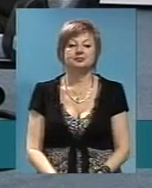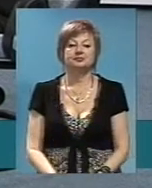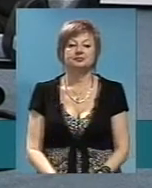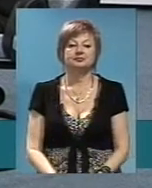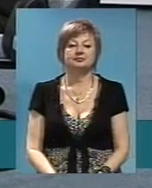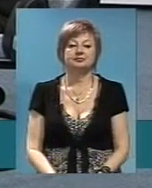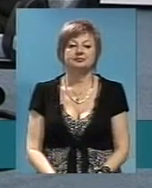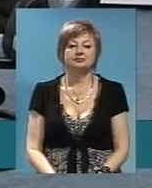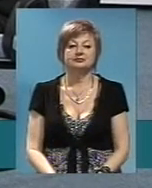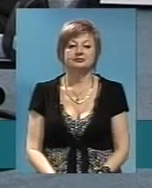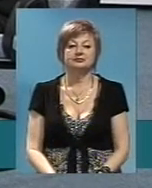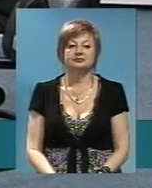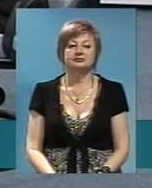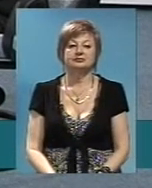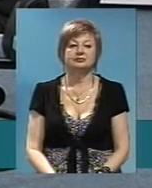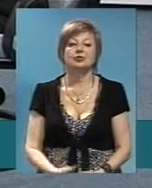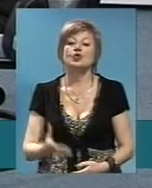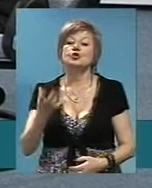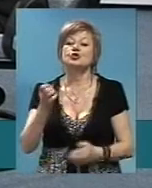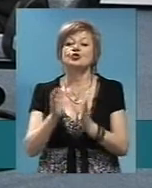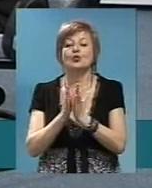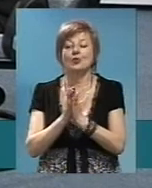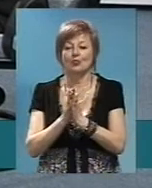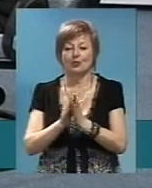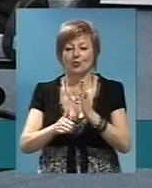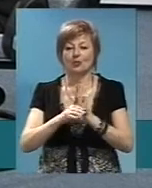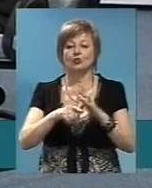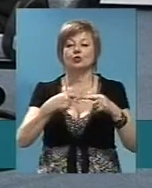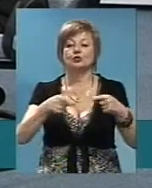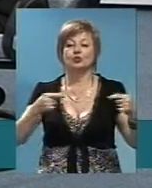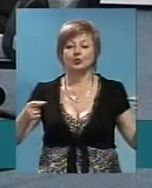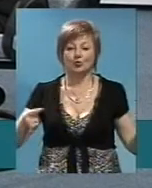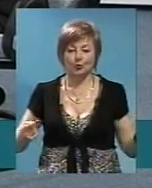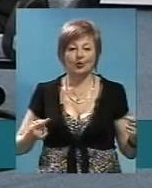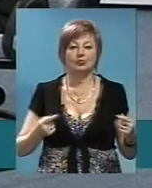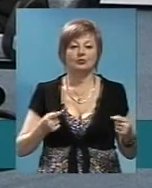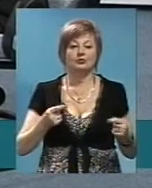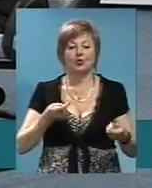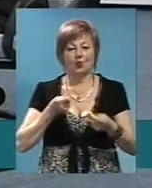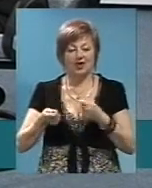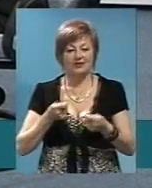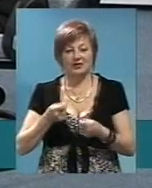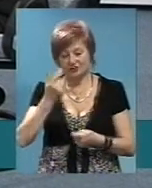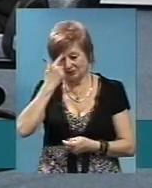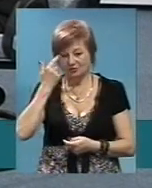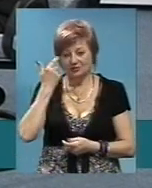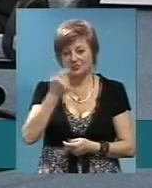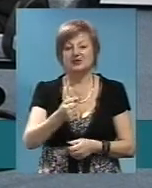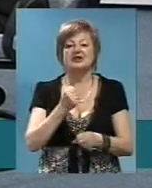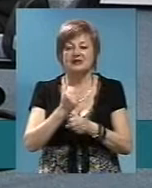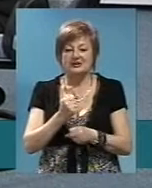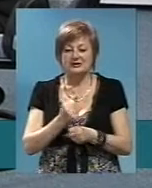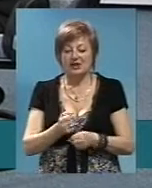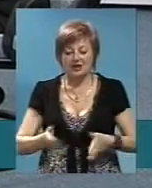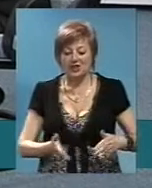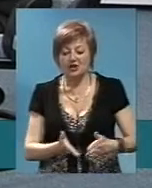У нього ще допомога. Попросіть, щоб він передав другим чиновникам по вулиці Кругової зробити